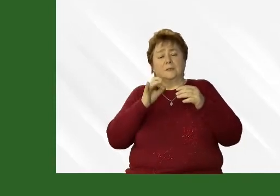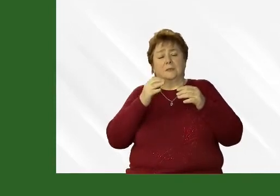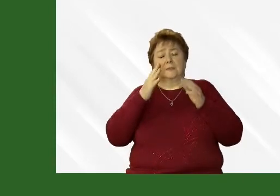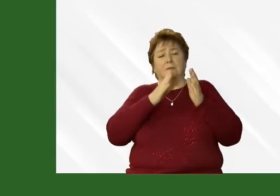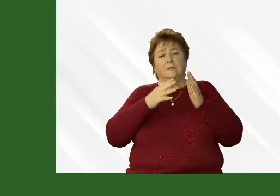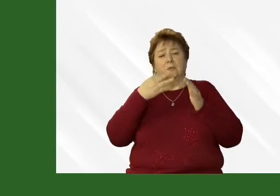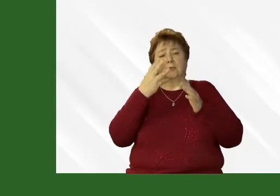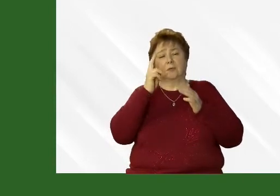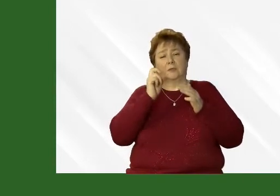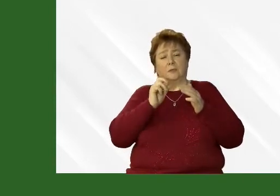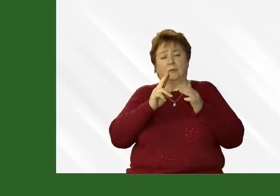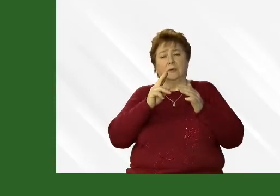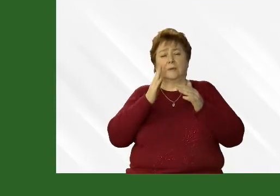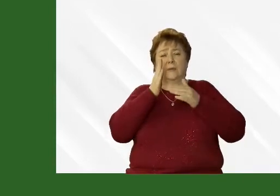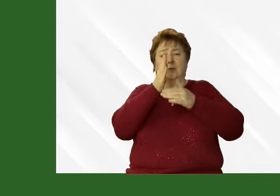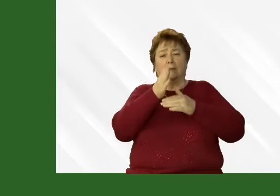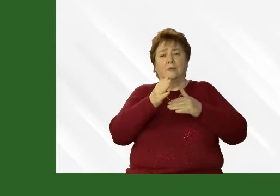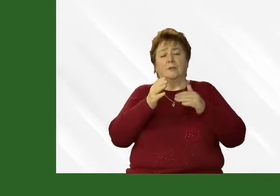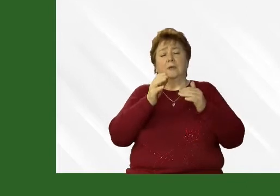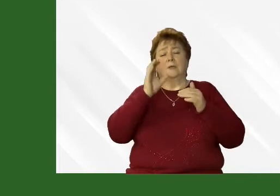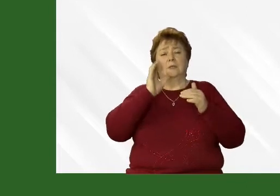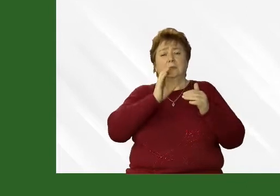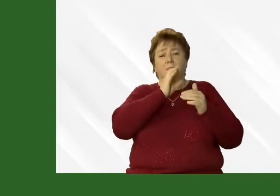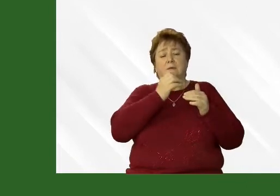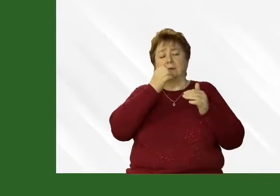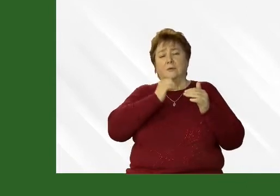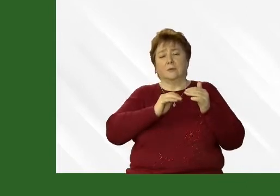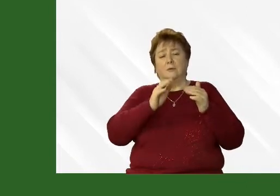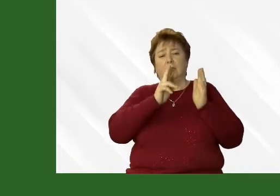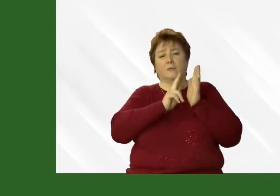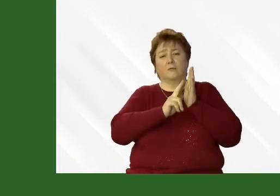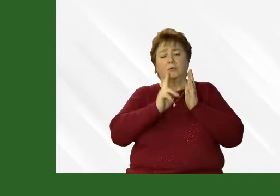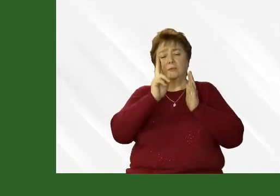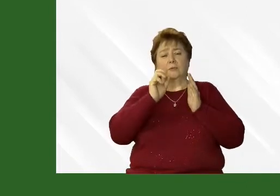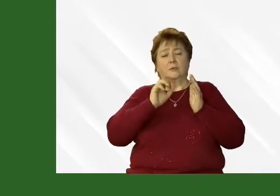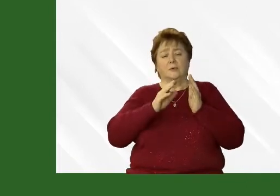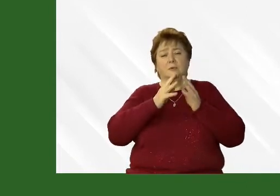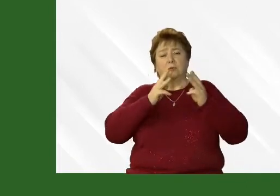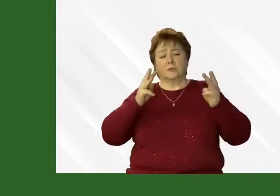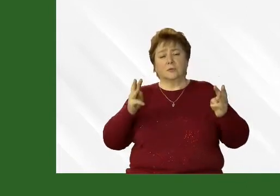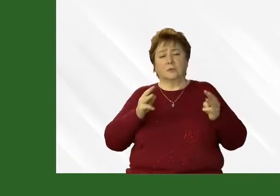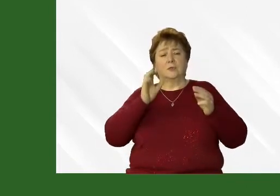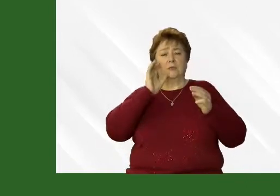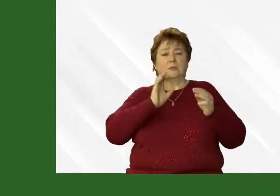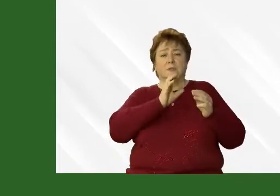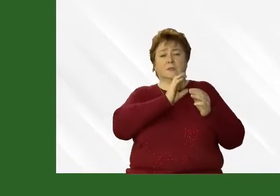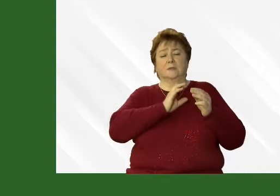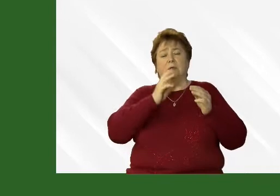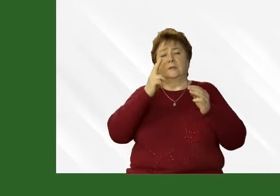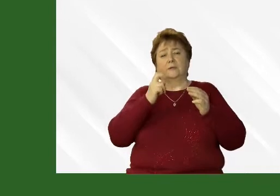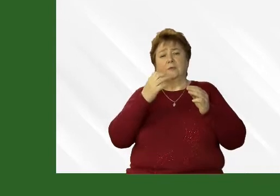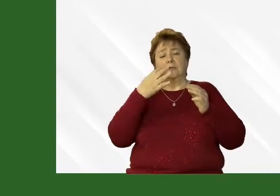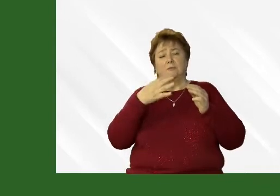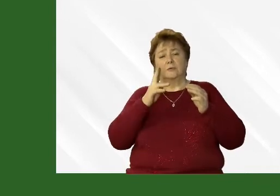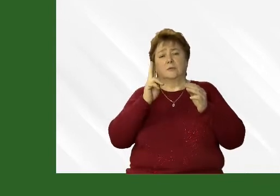390 километров в направлении север-юг, 80 километров в ширину на севере и